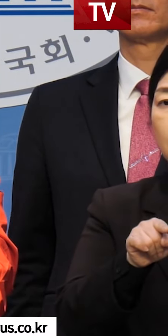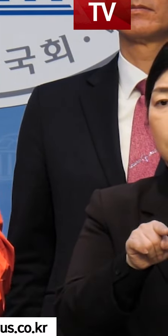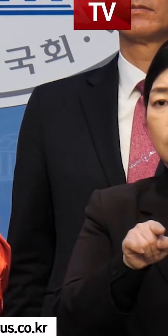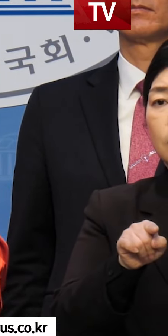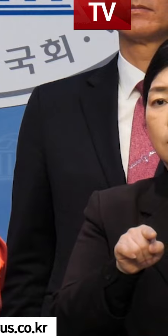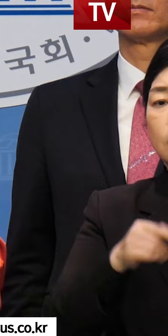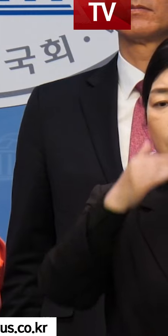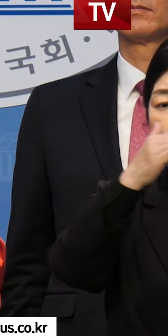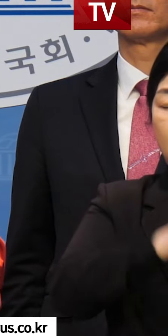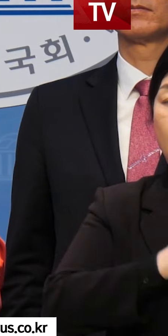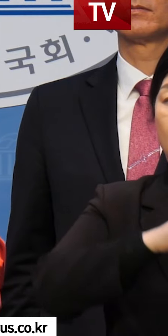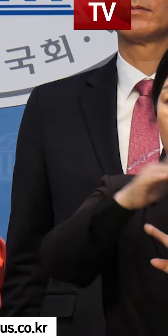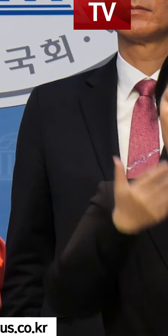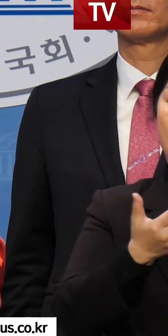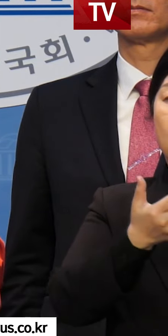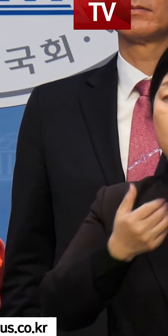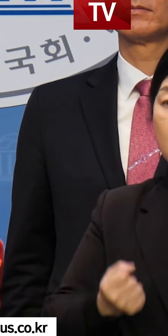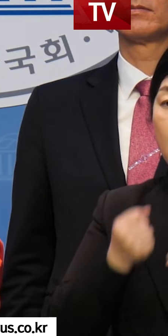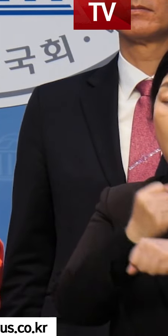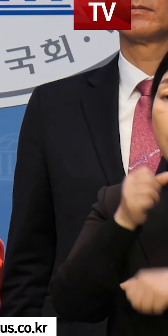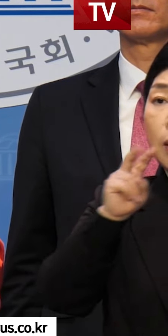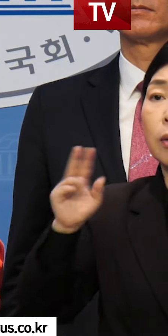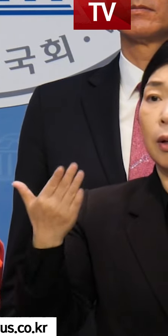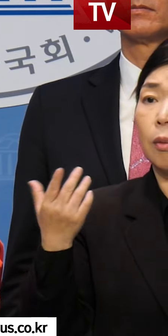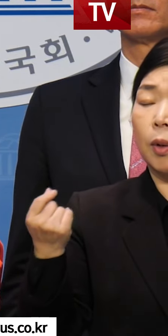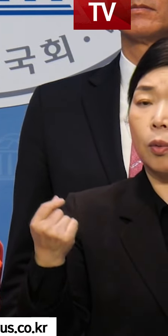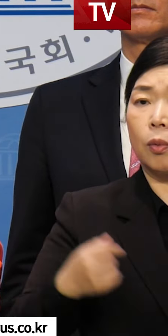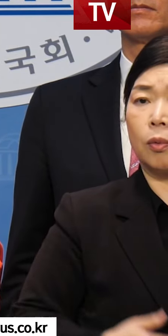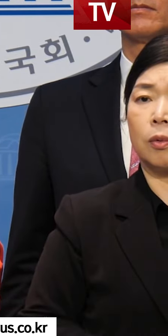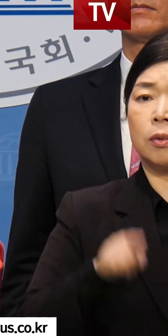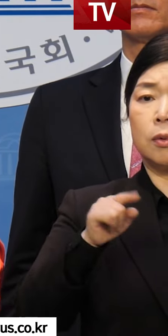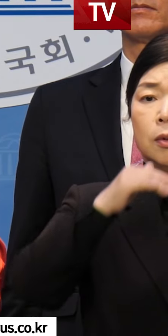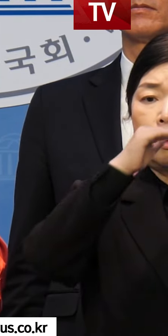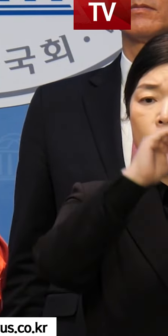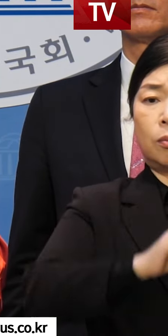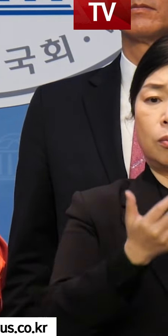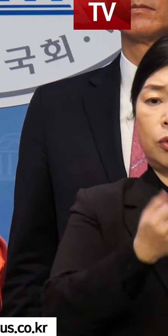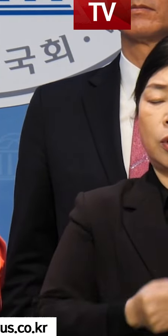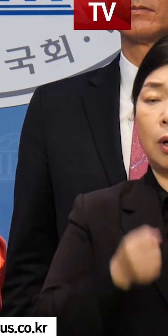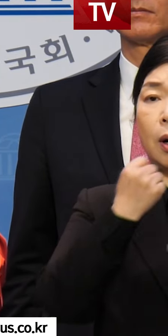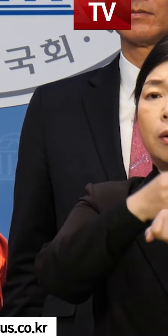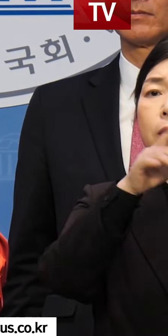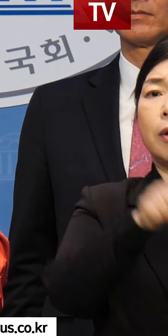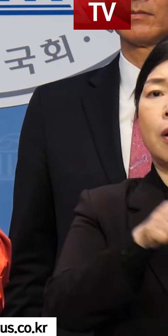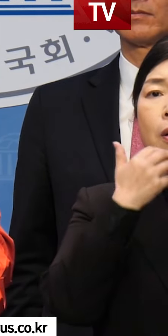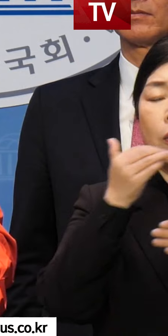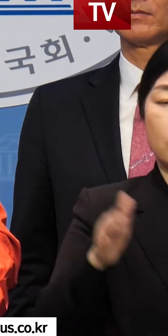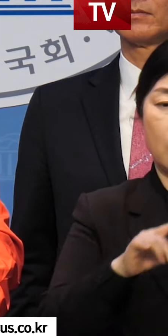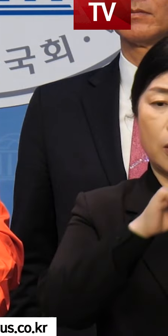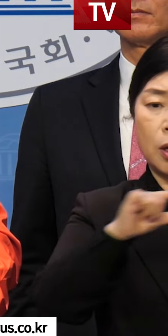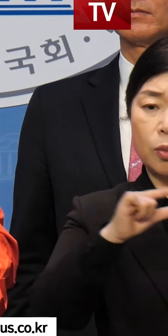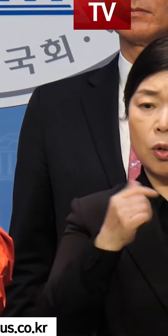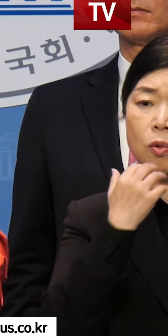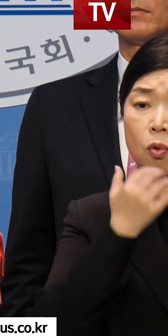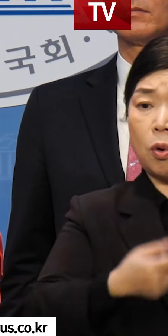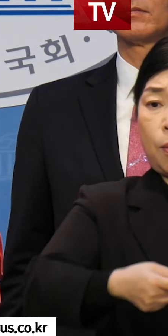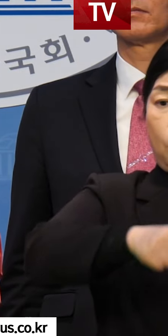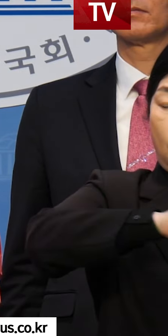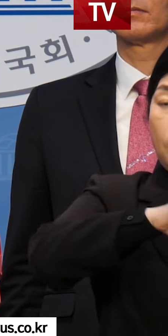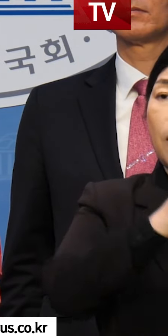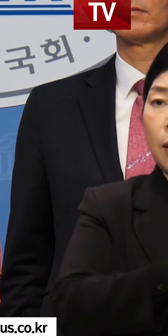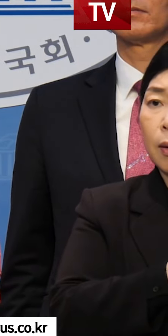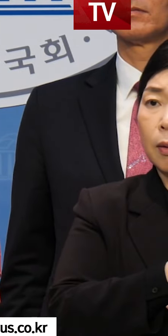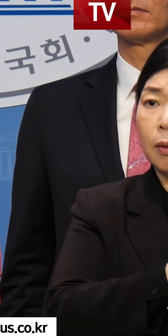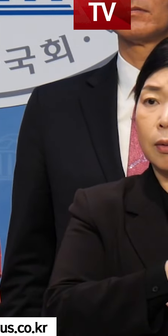경기도를 남북으로 분도해야 하고 그 과정에서 경기도의 일부 지역을 서울로